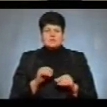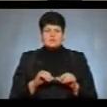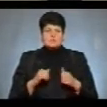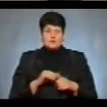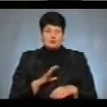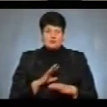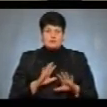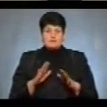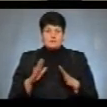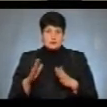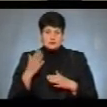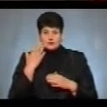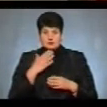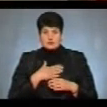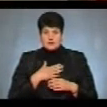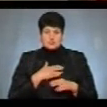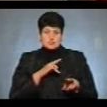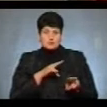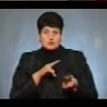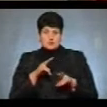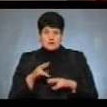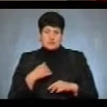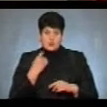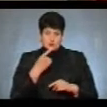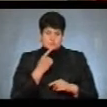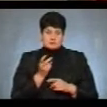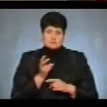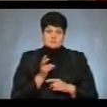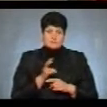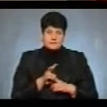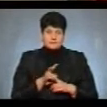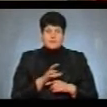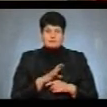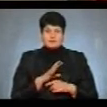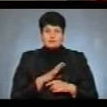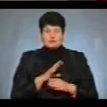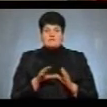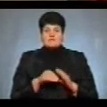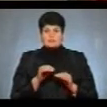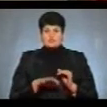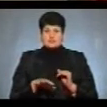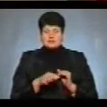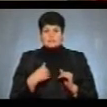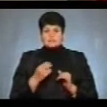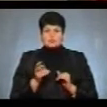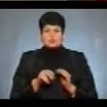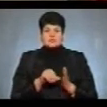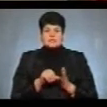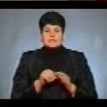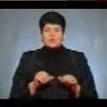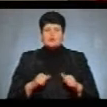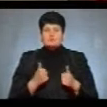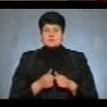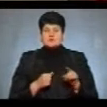були такі випадки, коли наші офіційні спостерігачі і я особисто перебували, коли ми перебували на виборчій дільниці, до нас зверталися члени комісії для того, щоб